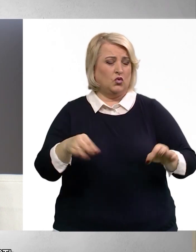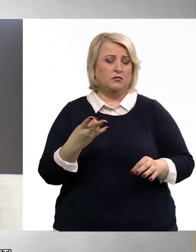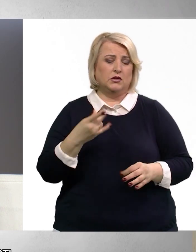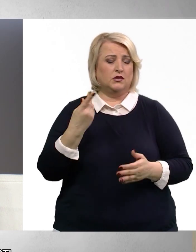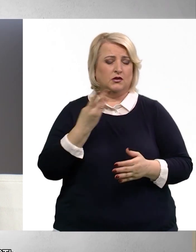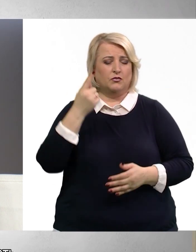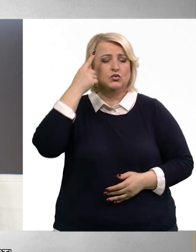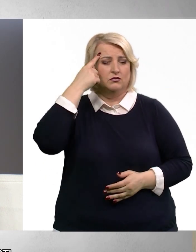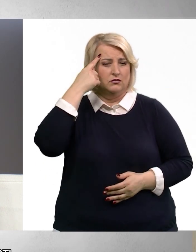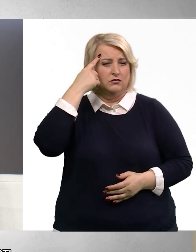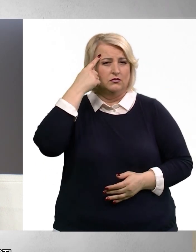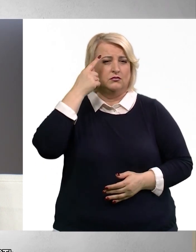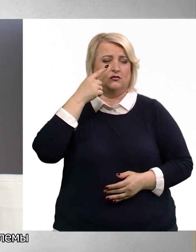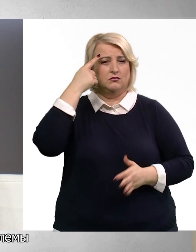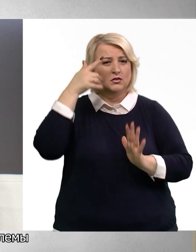trebuie să ne dăm foarte bine seama că